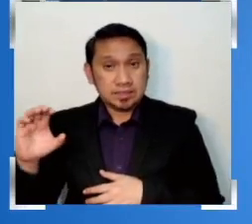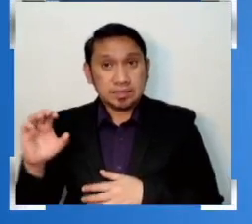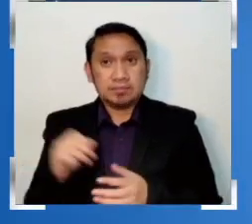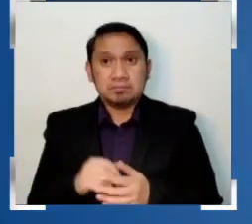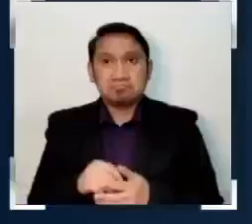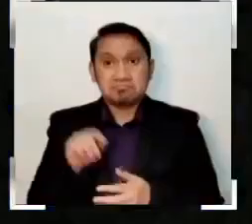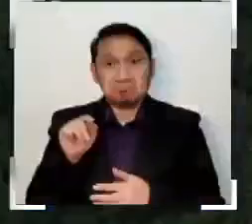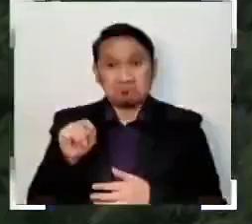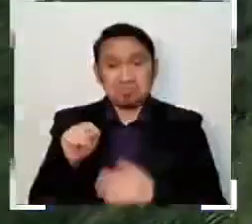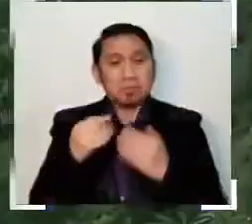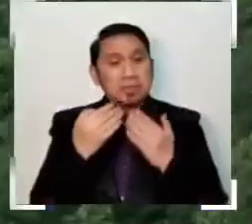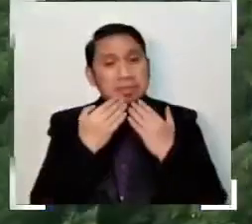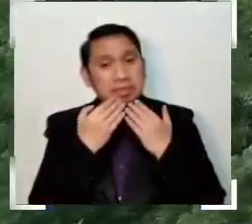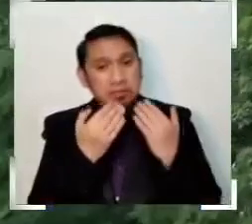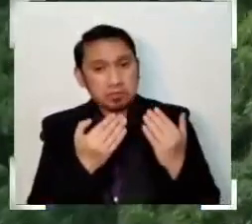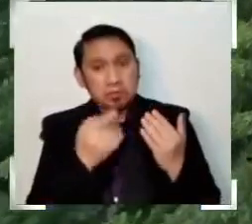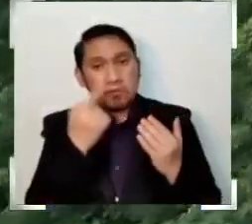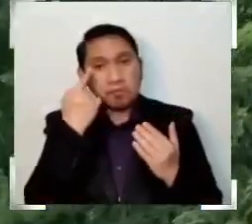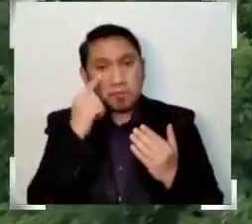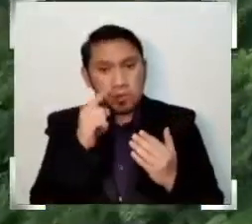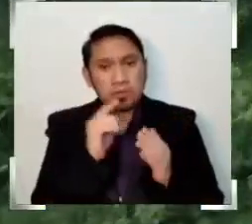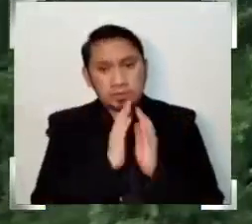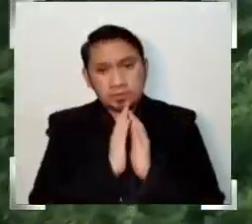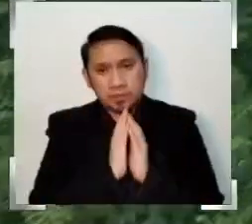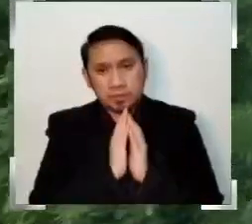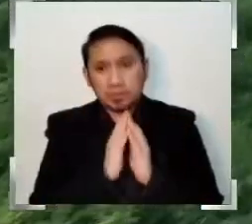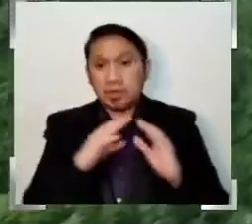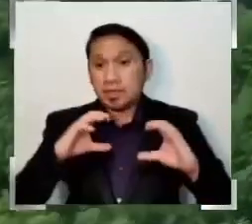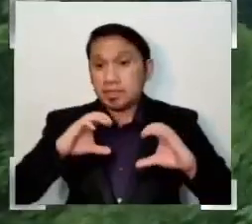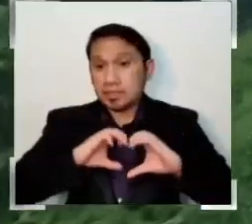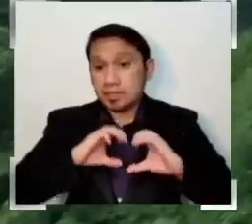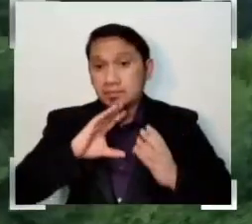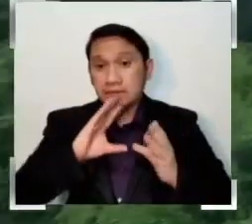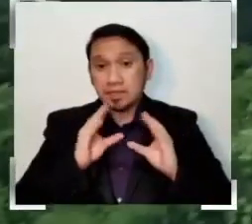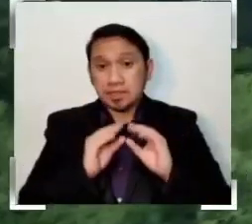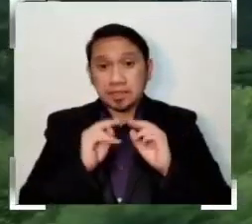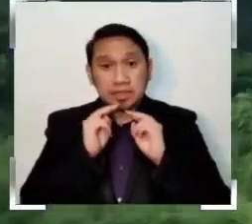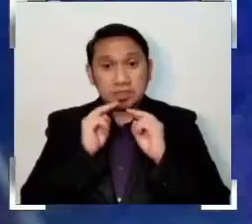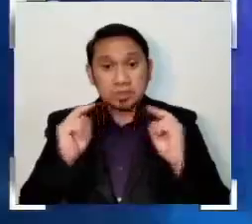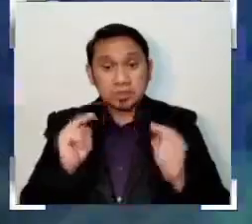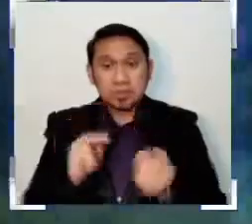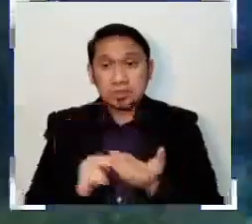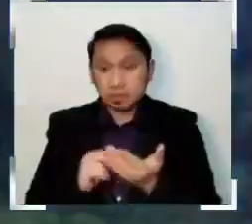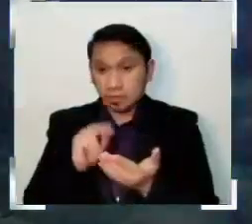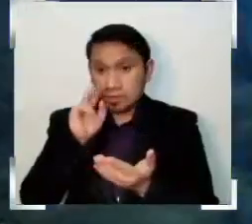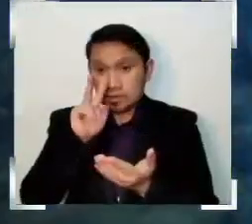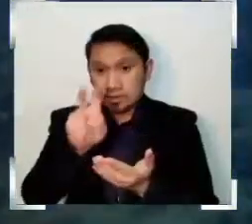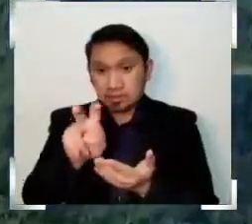ng panalangin. Para sa GMA Integrated News, Emil Sumangi lang inyong saksi.